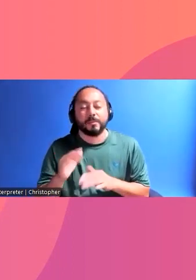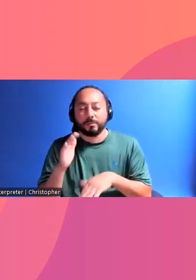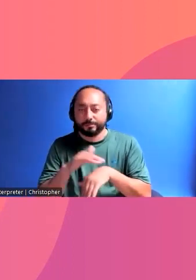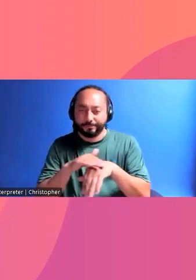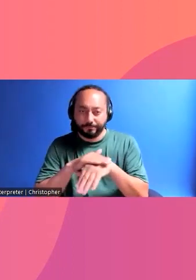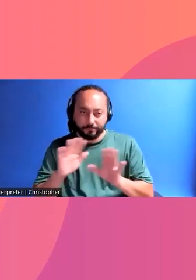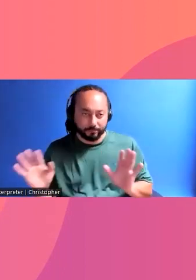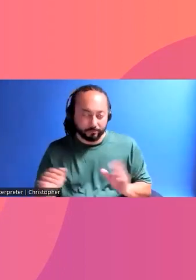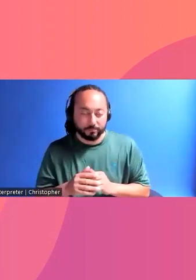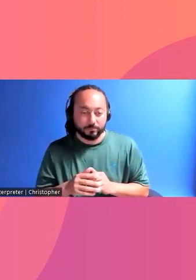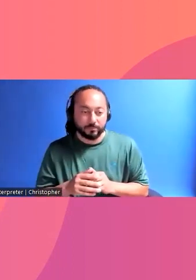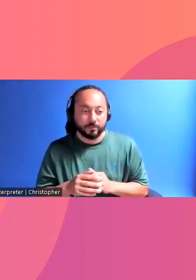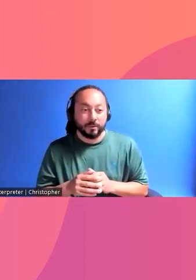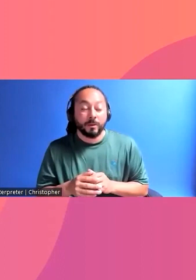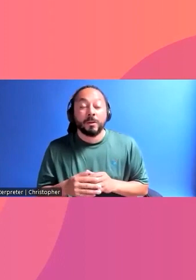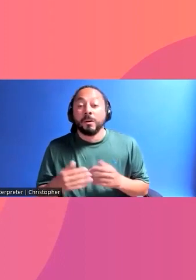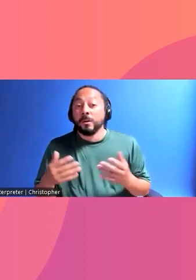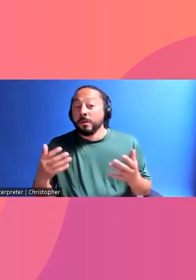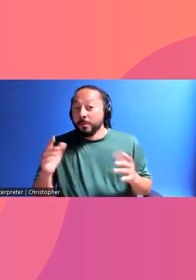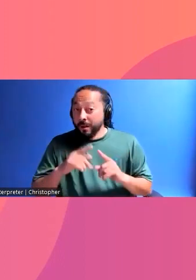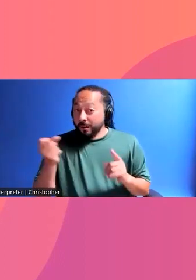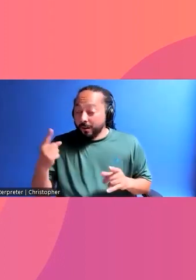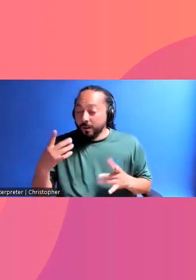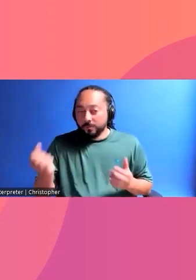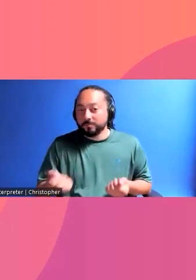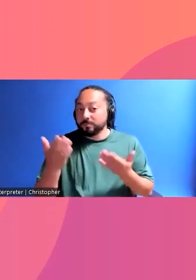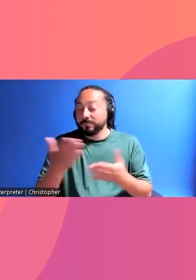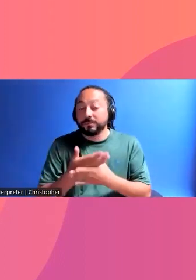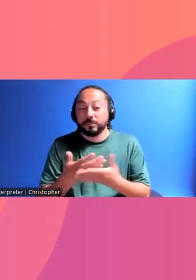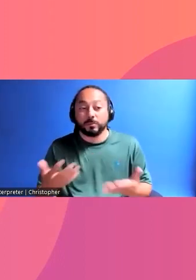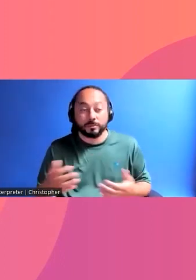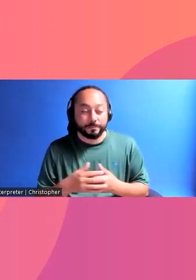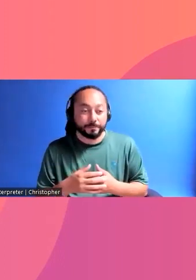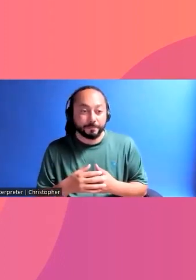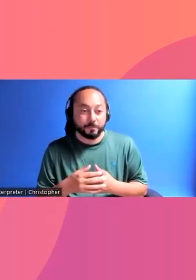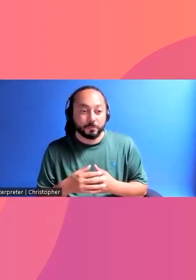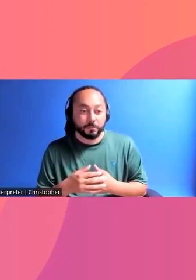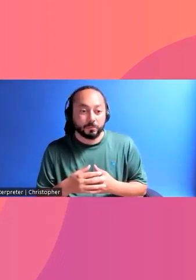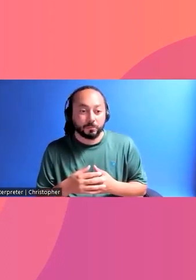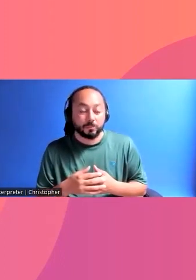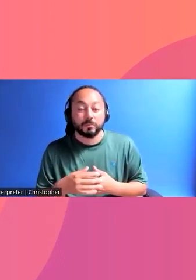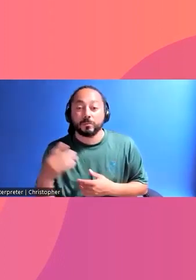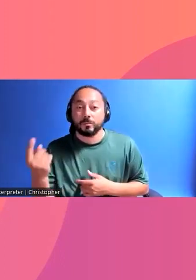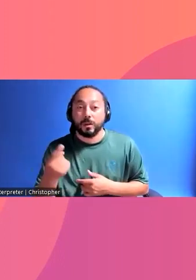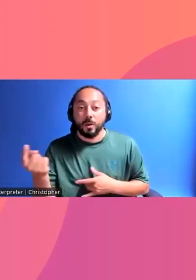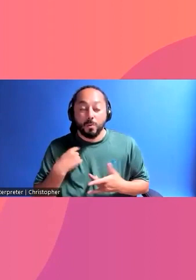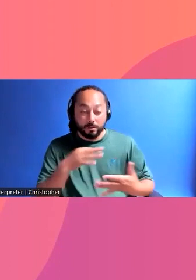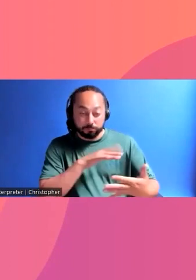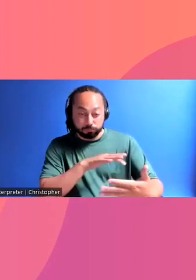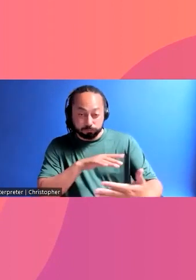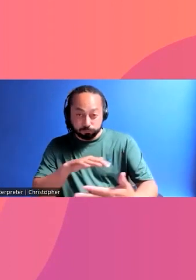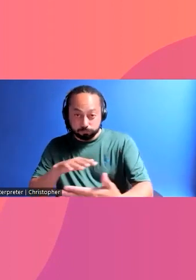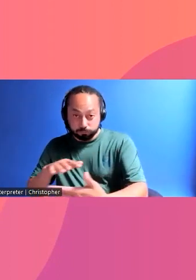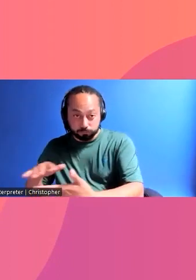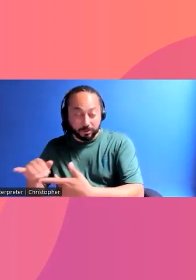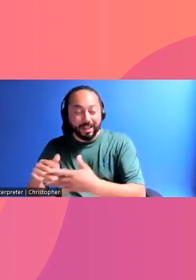dans les détails concernant les conclusions, mais je voulais partager la chose suivante. Ce